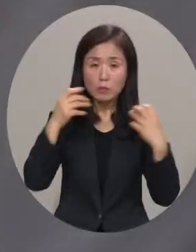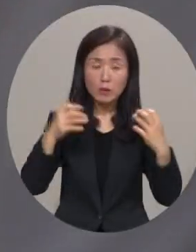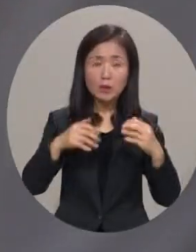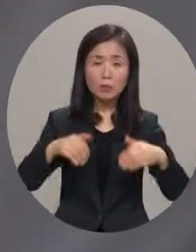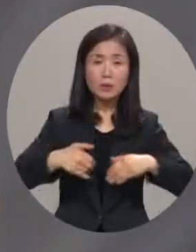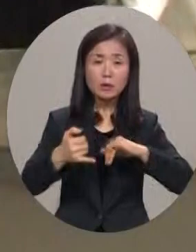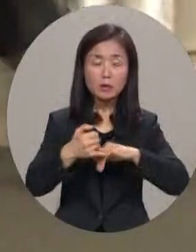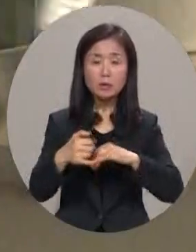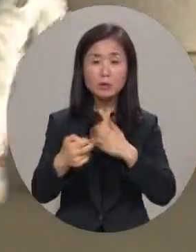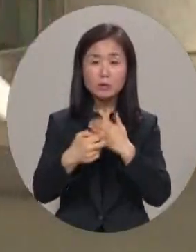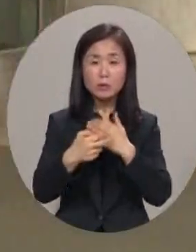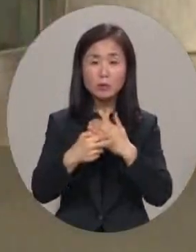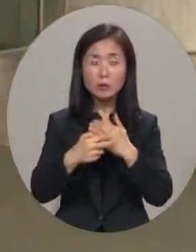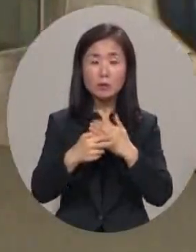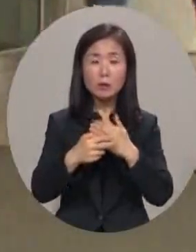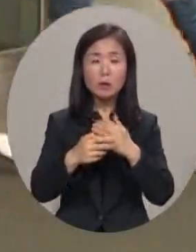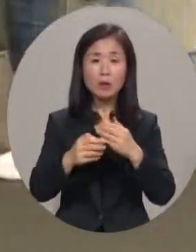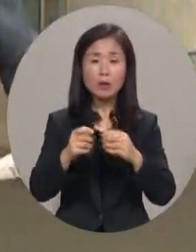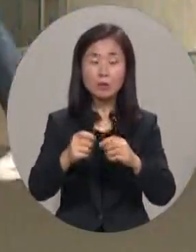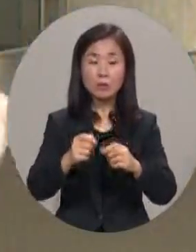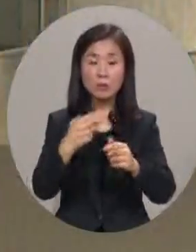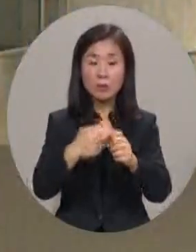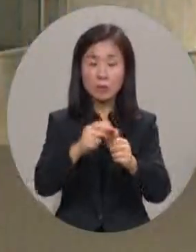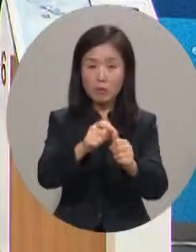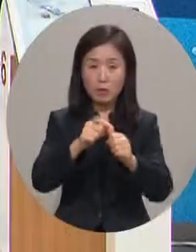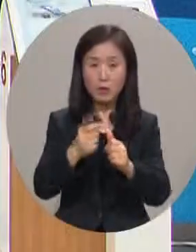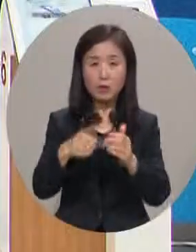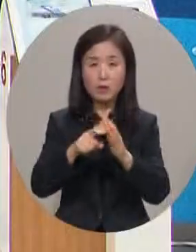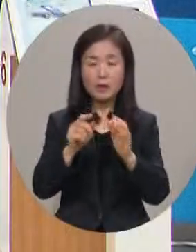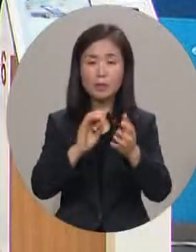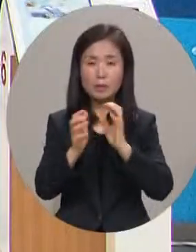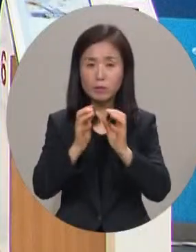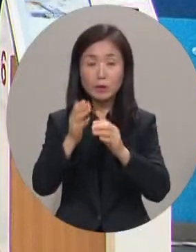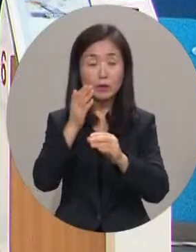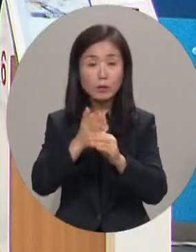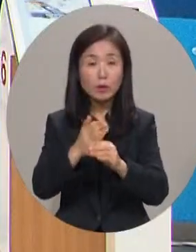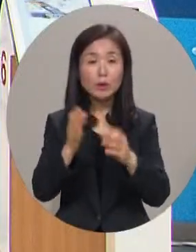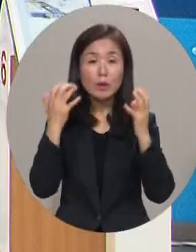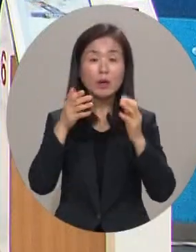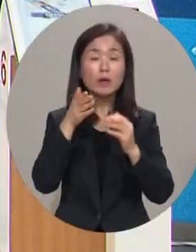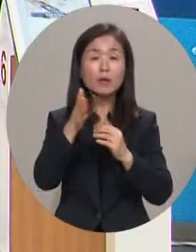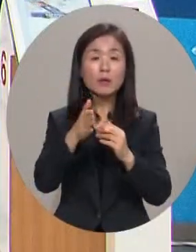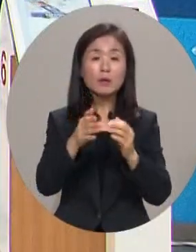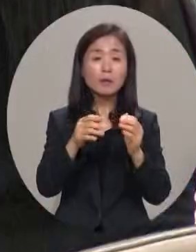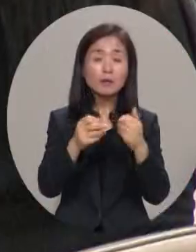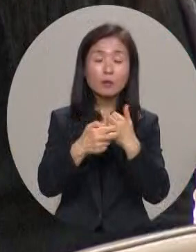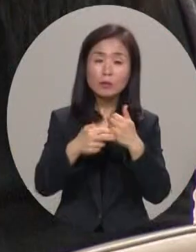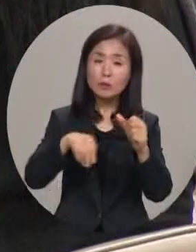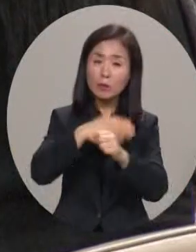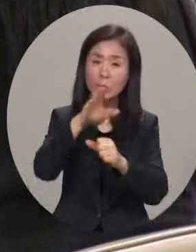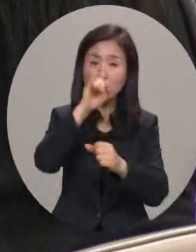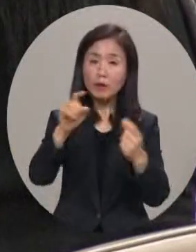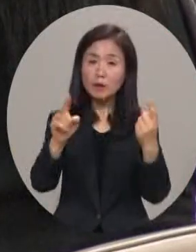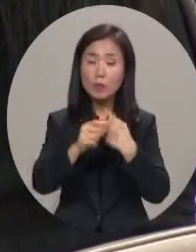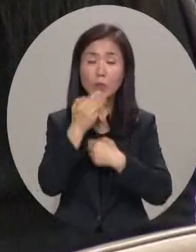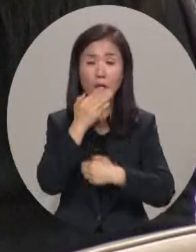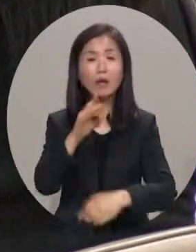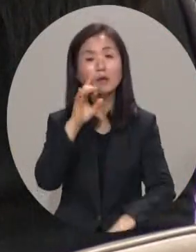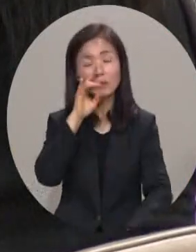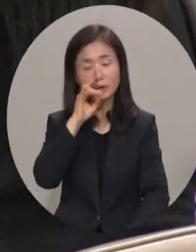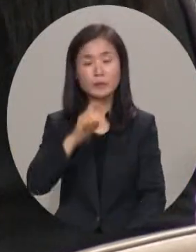논의를 시작한 가운데 소화 응급 의료현장 될수 있을지 주목됩니다 EBS 뉴스